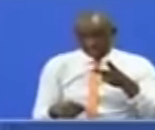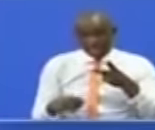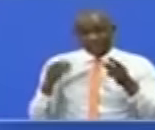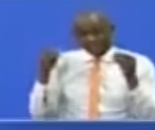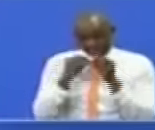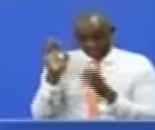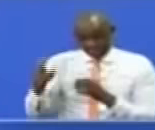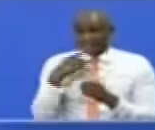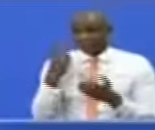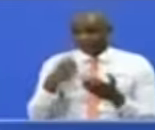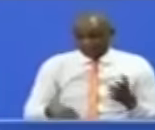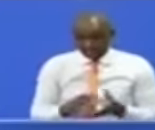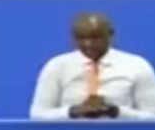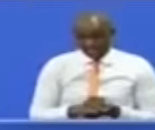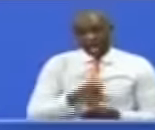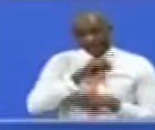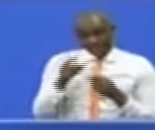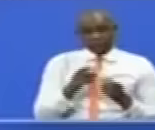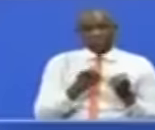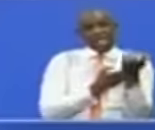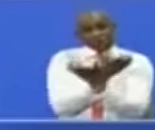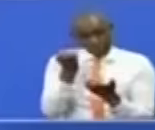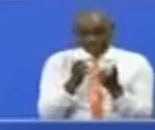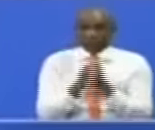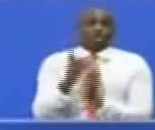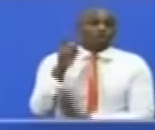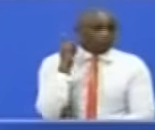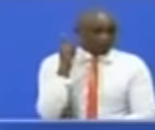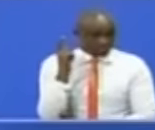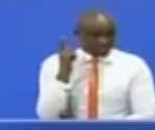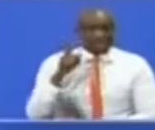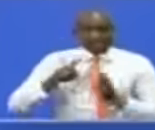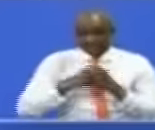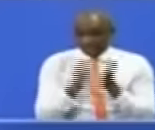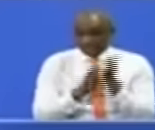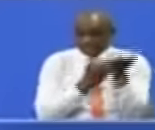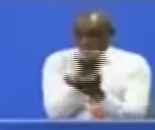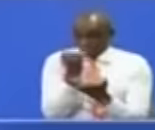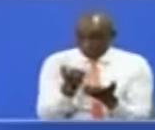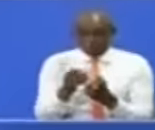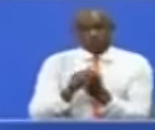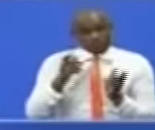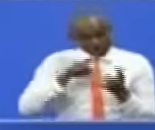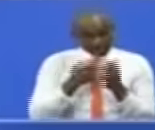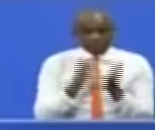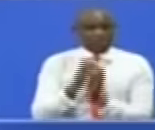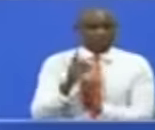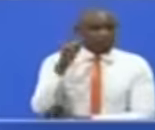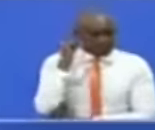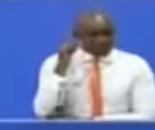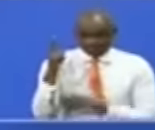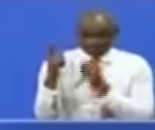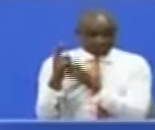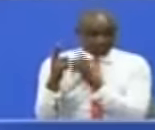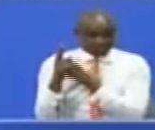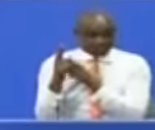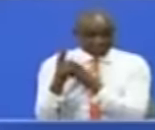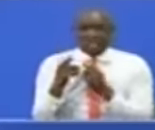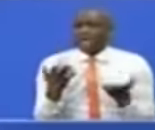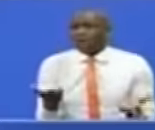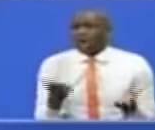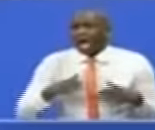yao ni swala la uchumi na sheria. Tukianzia kwa swala la sheria inaweza yani ni